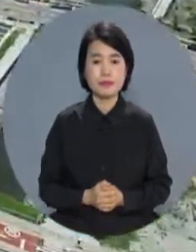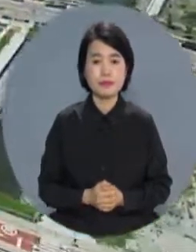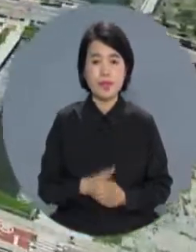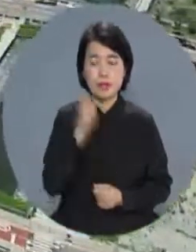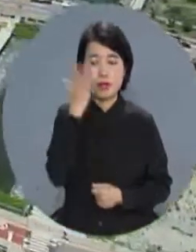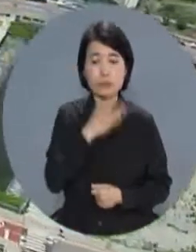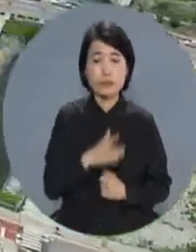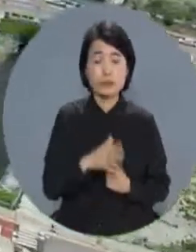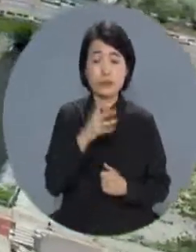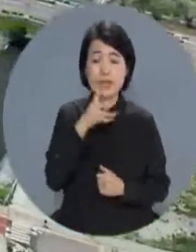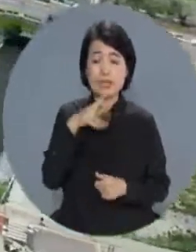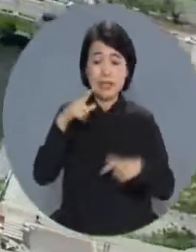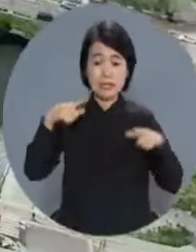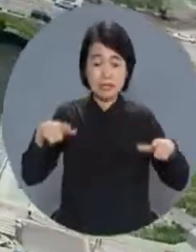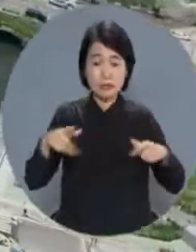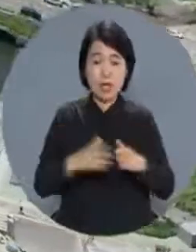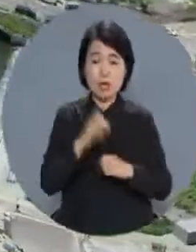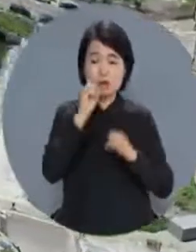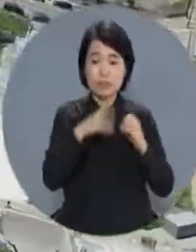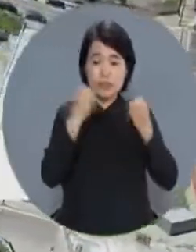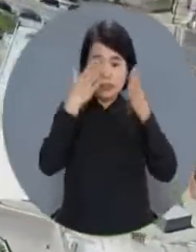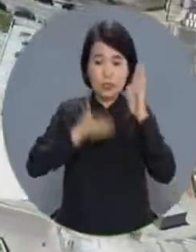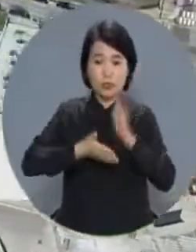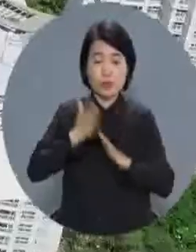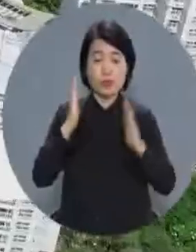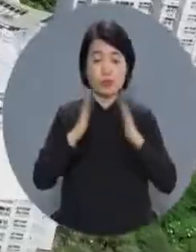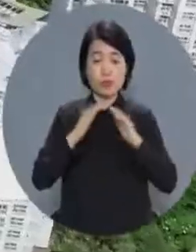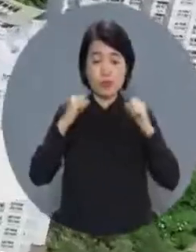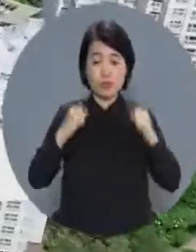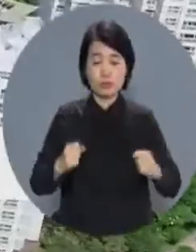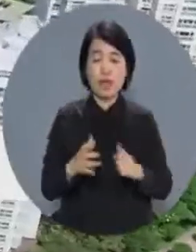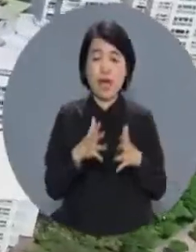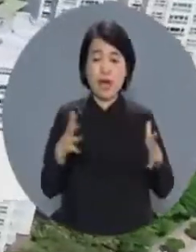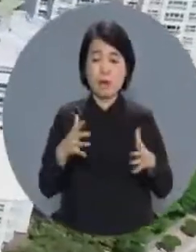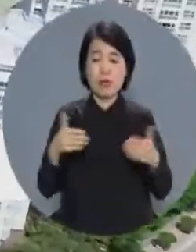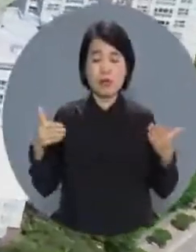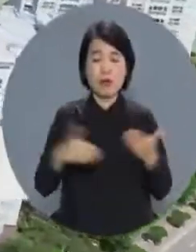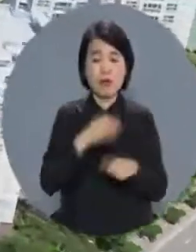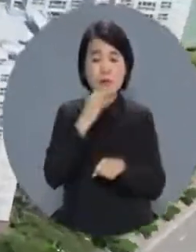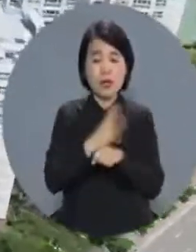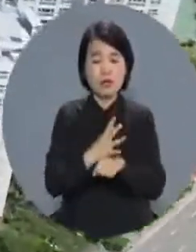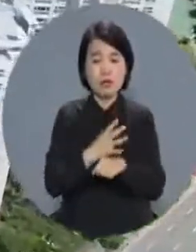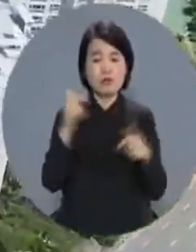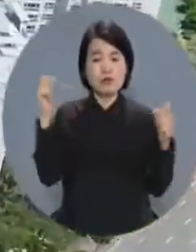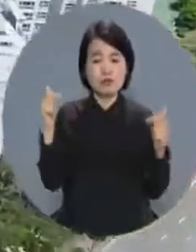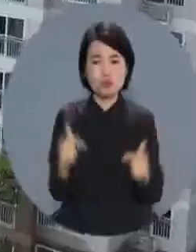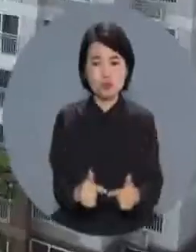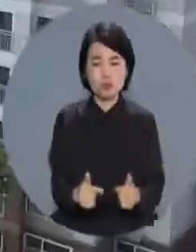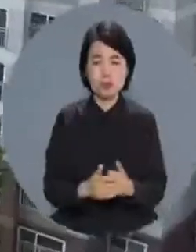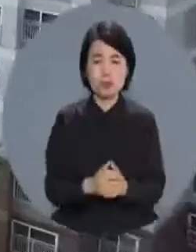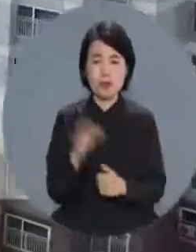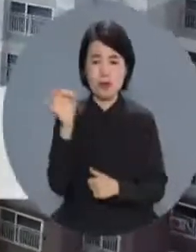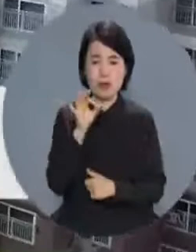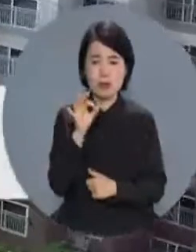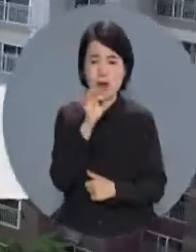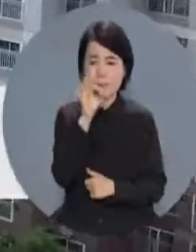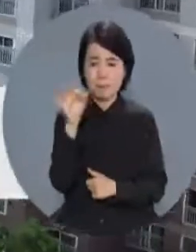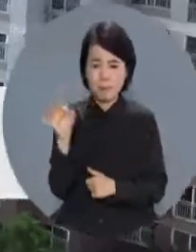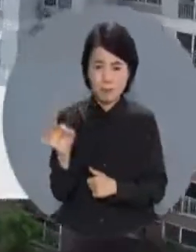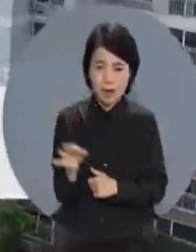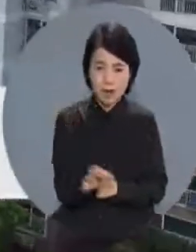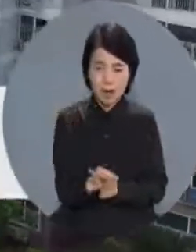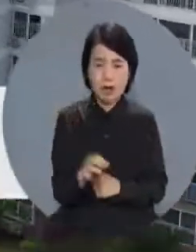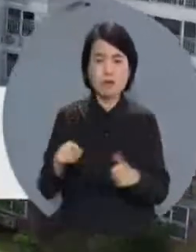여수의 대장지구로 불리는 웅천 신도심 주거지. 아파트 거래량이 급격히 줄어들면서 가격을 끌어내리기